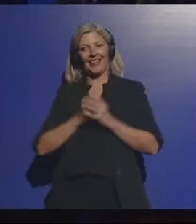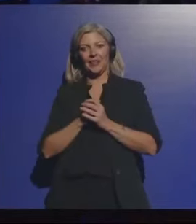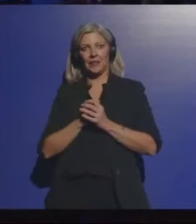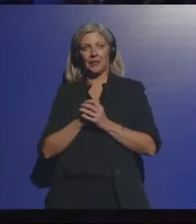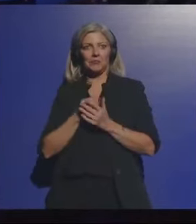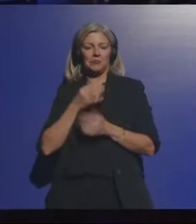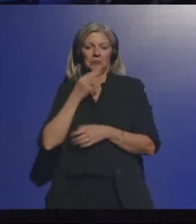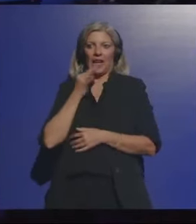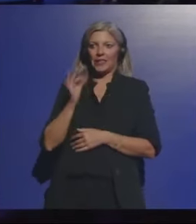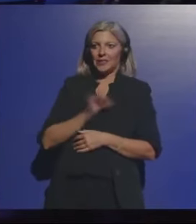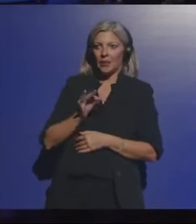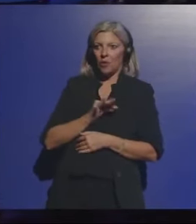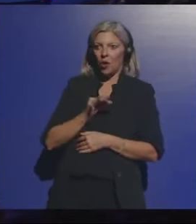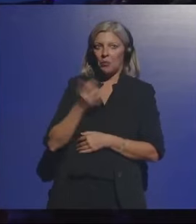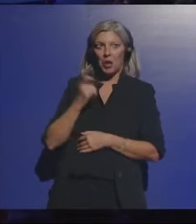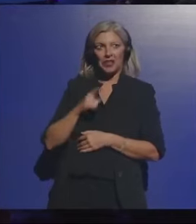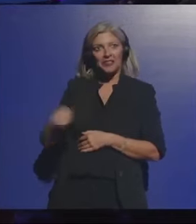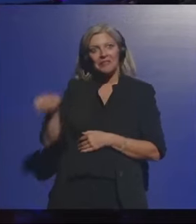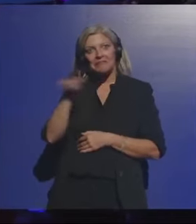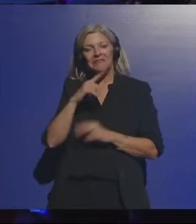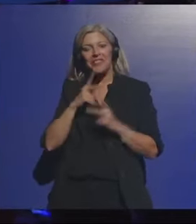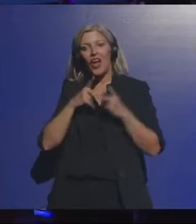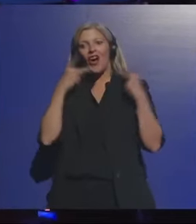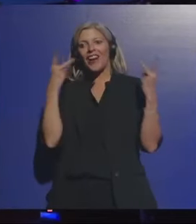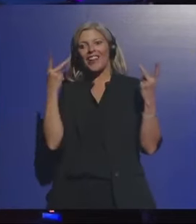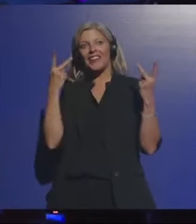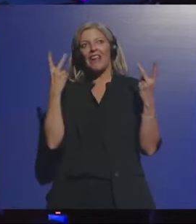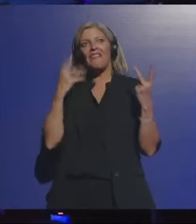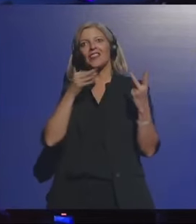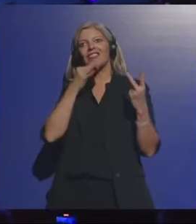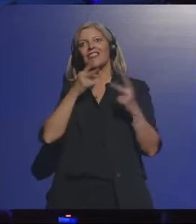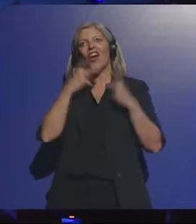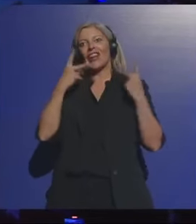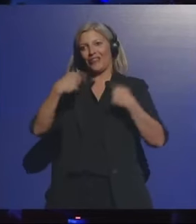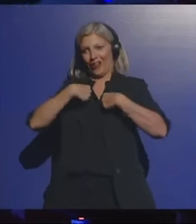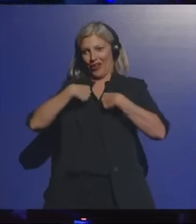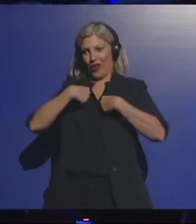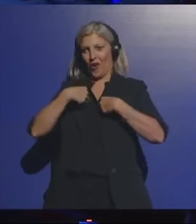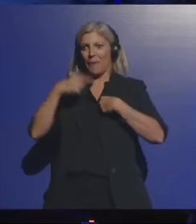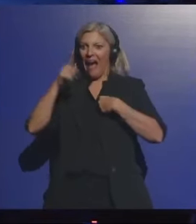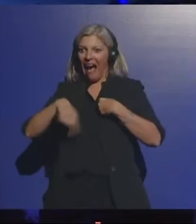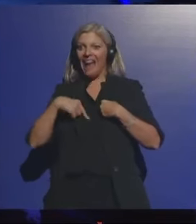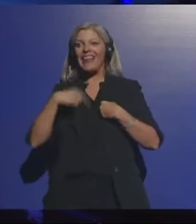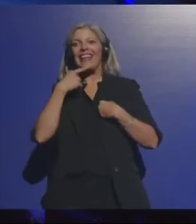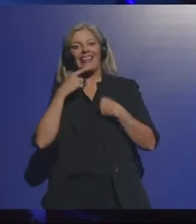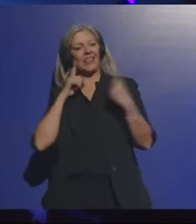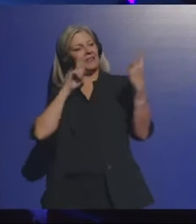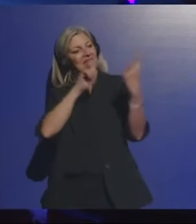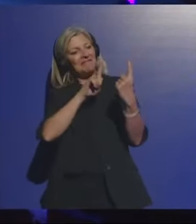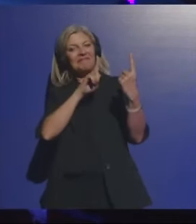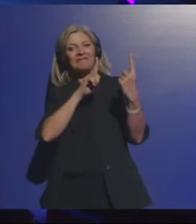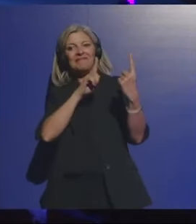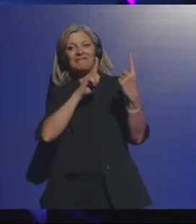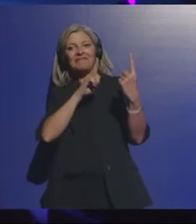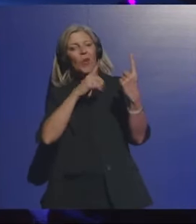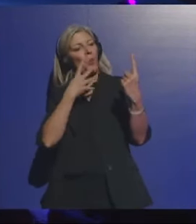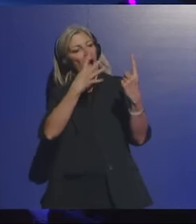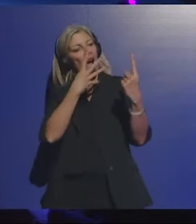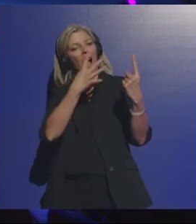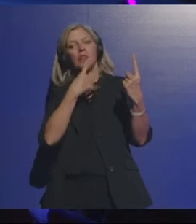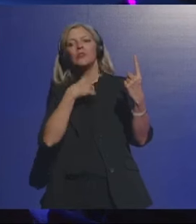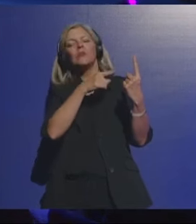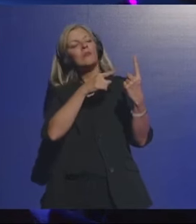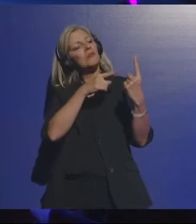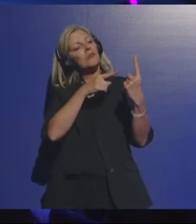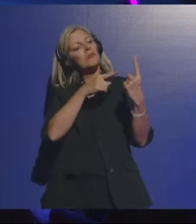Perché voi quando sorridete fate Innanzitutto sorridi a voi stessi ma poi garantite A chi vi sta di fronte una possibilità